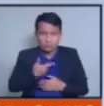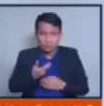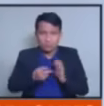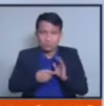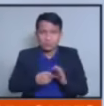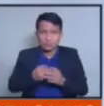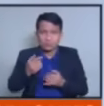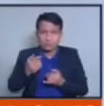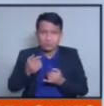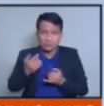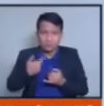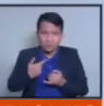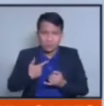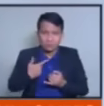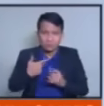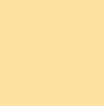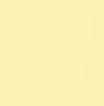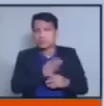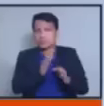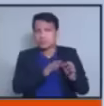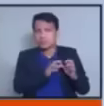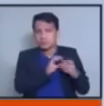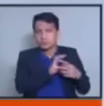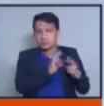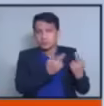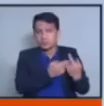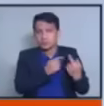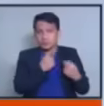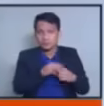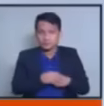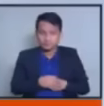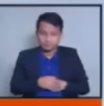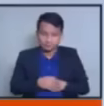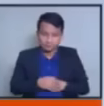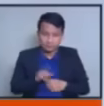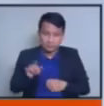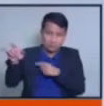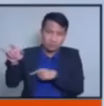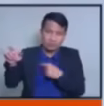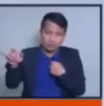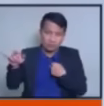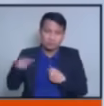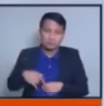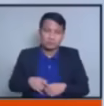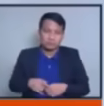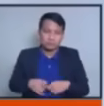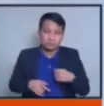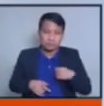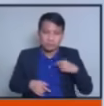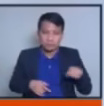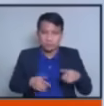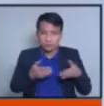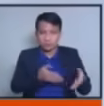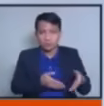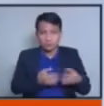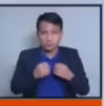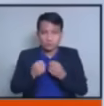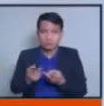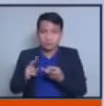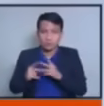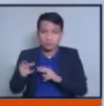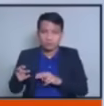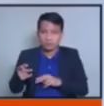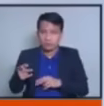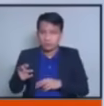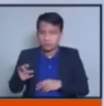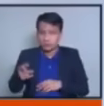siya pala ay minumulestya ng kanyang tito? Ganito po nangyari. Nasa abroad po ko noon. Tapos, nakipaglibing po ako sa tatay na